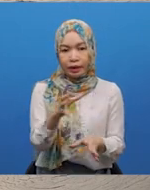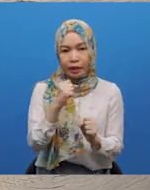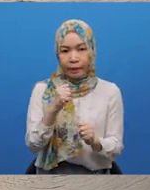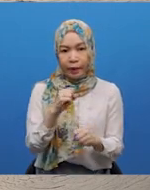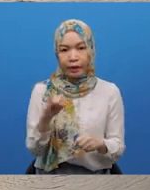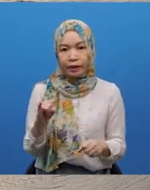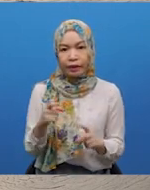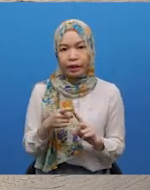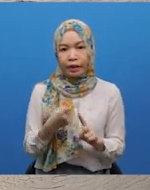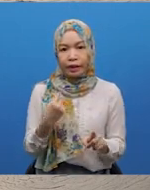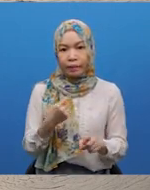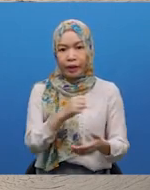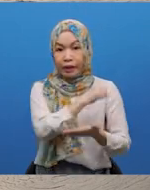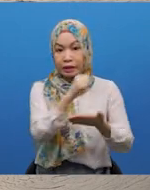ini.